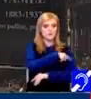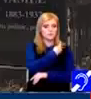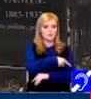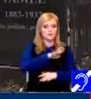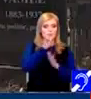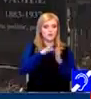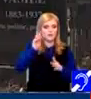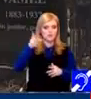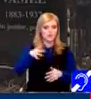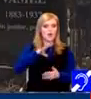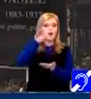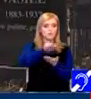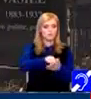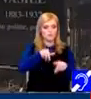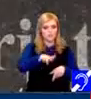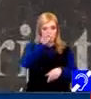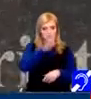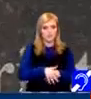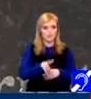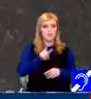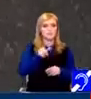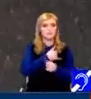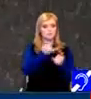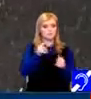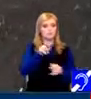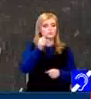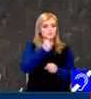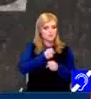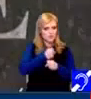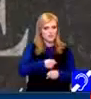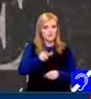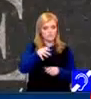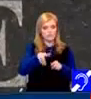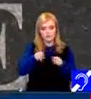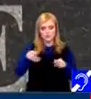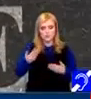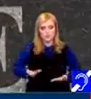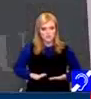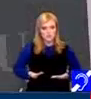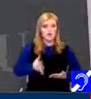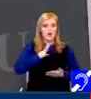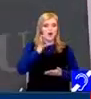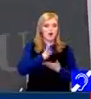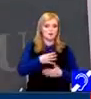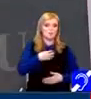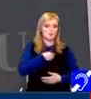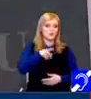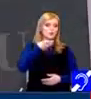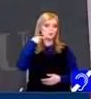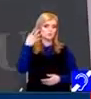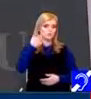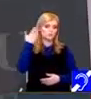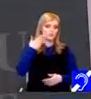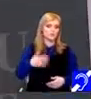fost înmormântat la cimitirul central din Chișinău. Pentru meritele militare și politice, Vasile Țanțu a fost decorat cu ordine și medalii ale Rusiei și